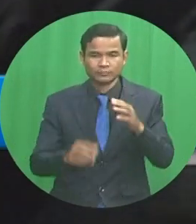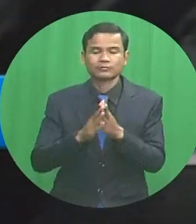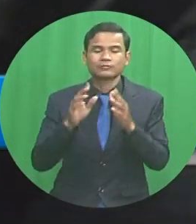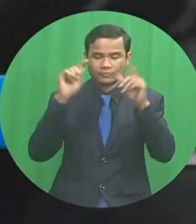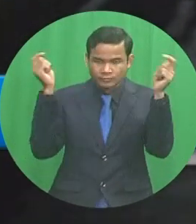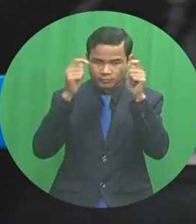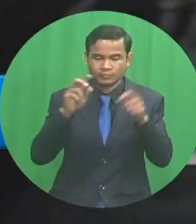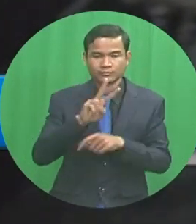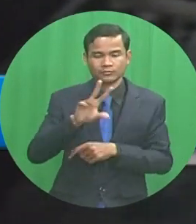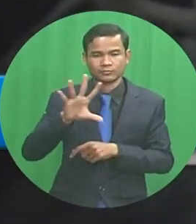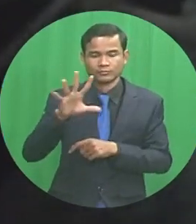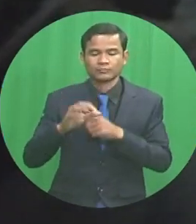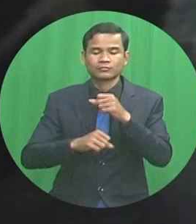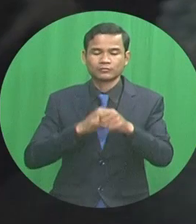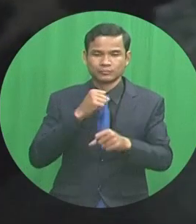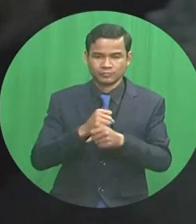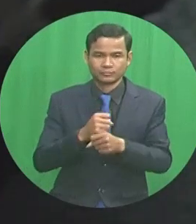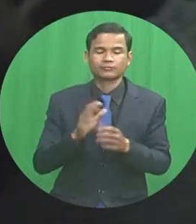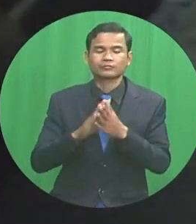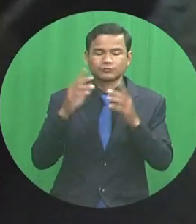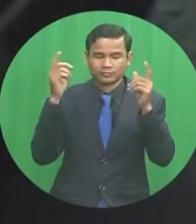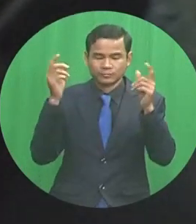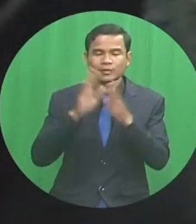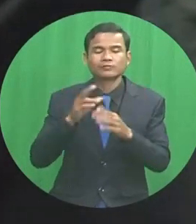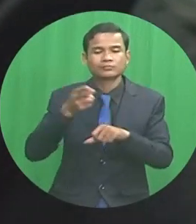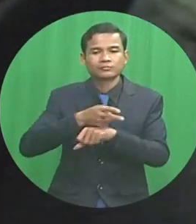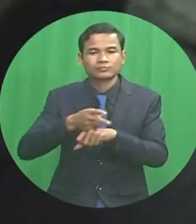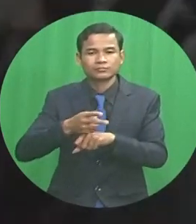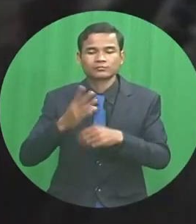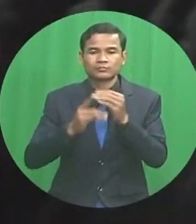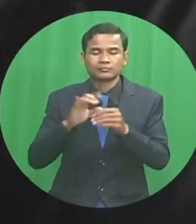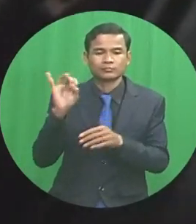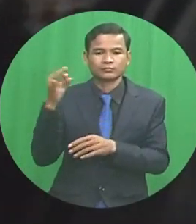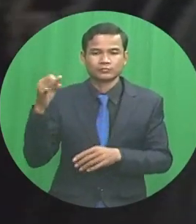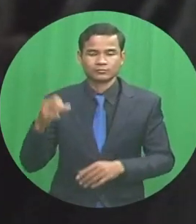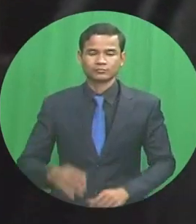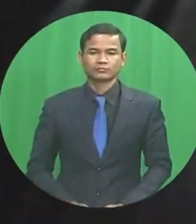បលើកទី25នៃខ្សែភាពយន្តដែលឈ្នះពានរង្វាន់ Academy of Titanic